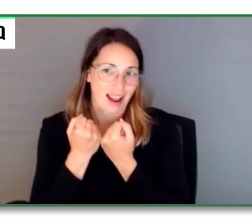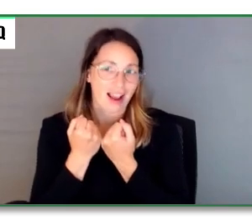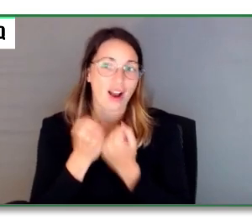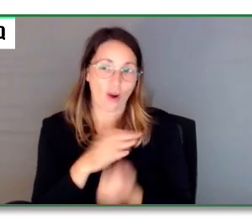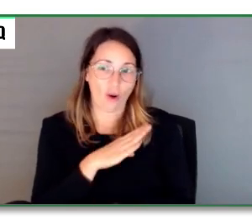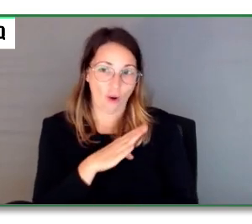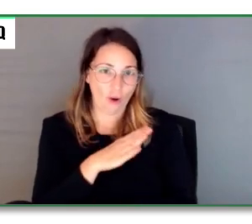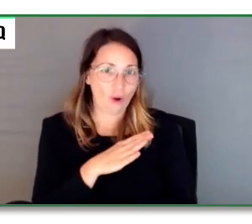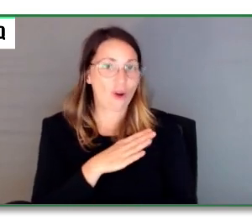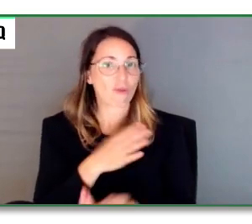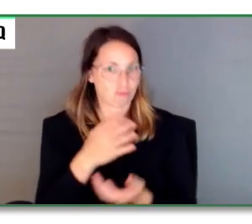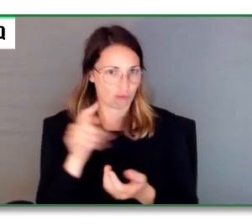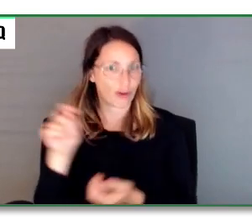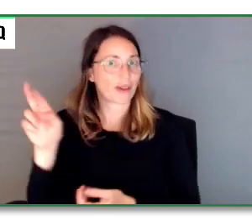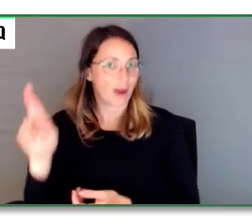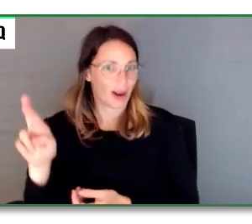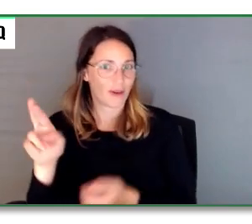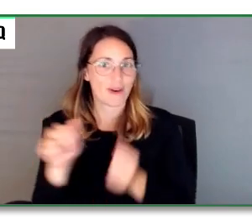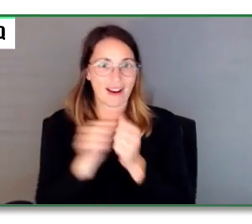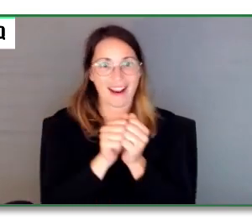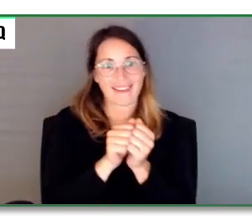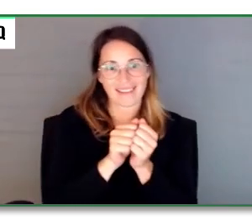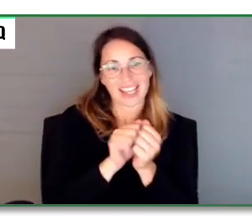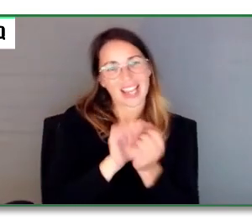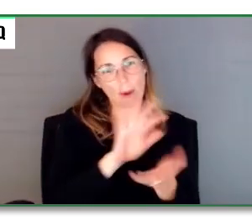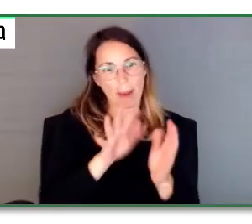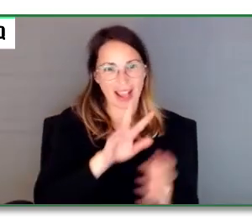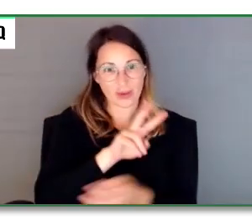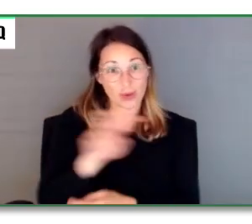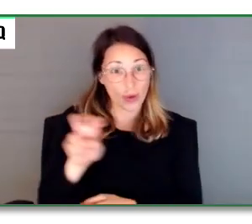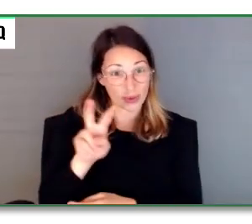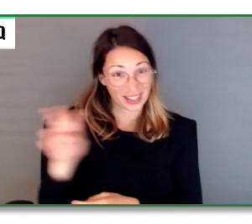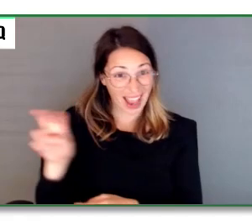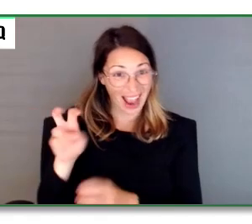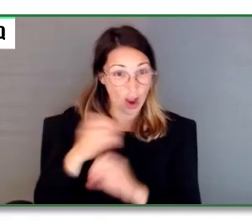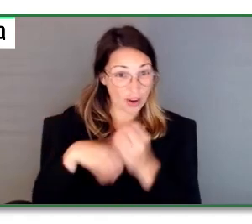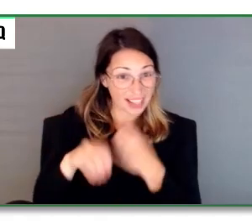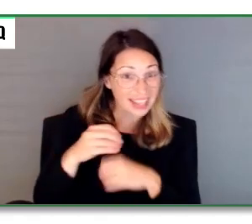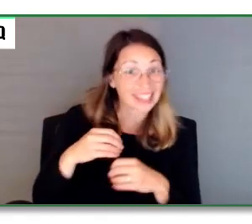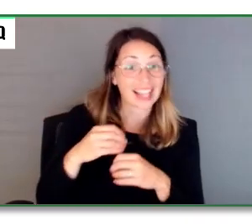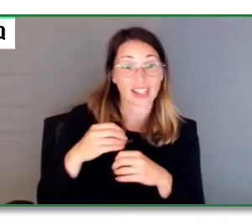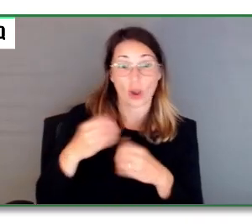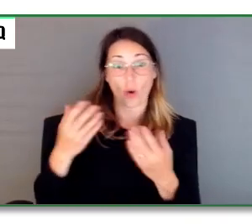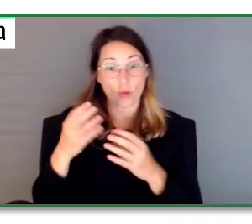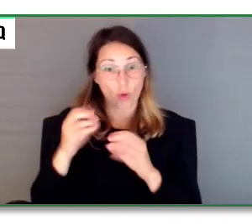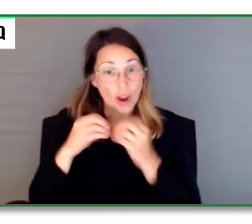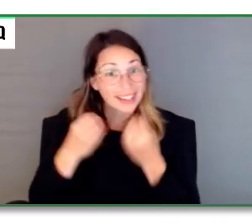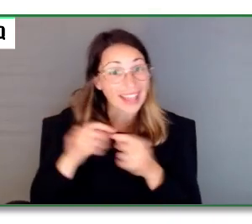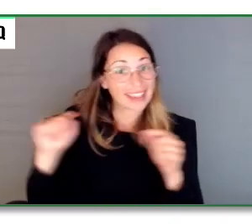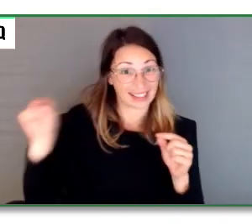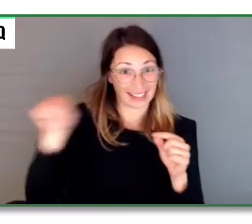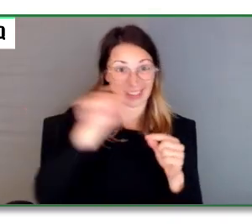partager le Trail Rider avec à peu près 200 organisations et organismes.